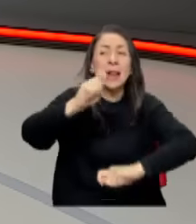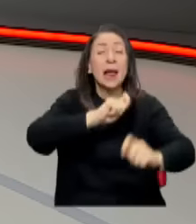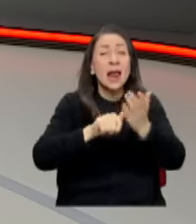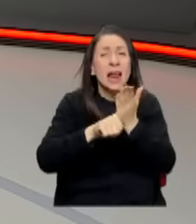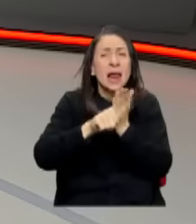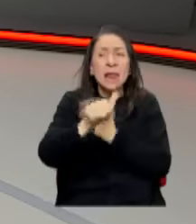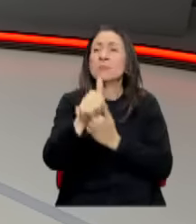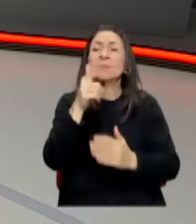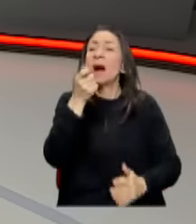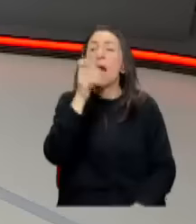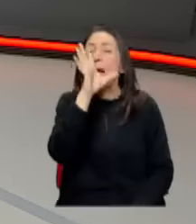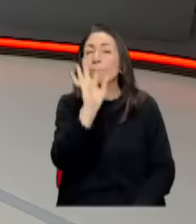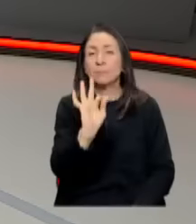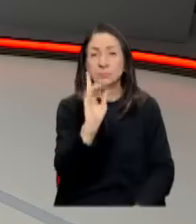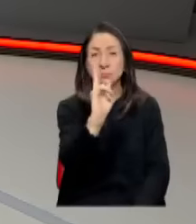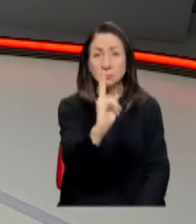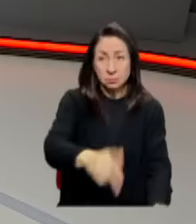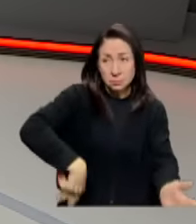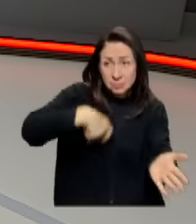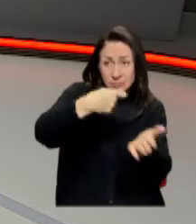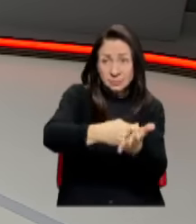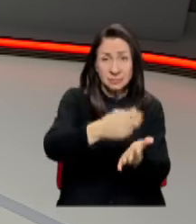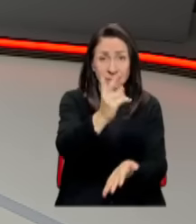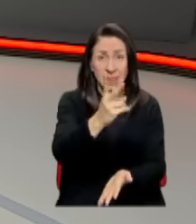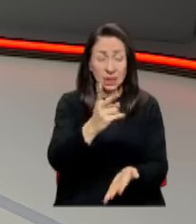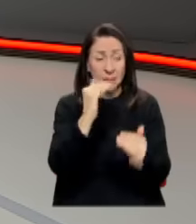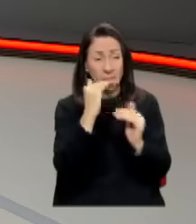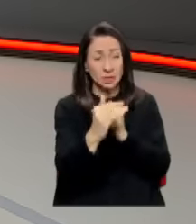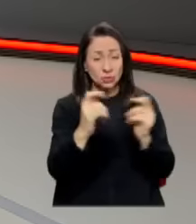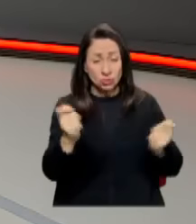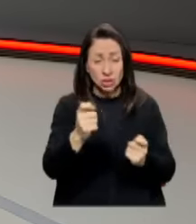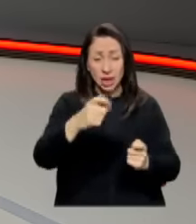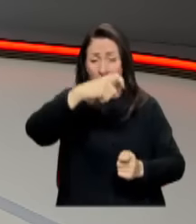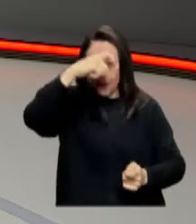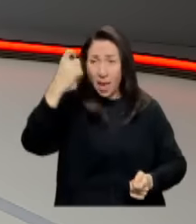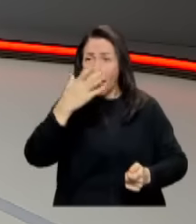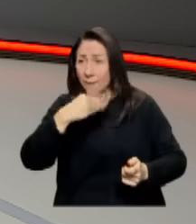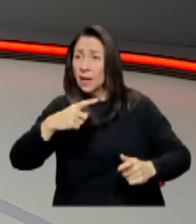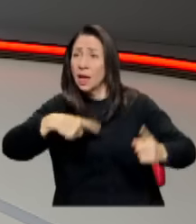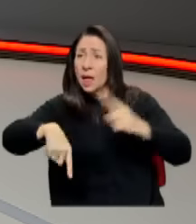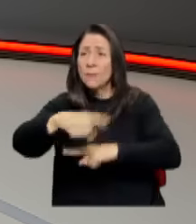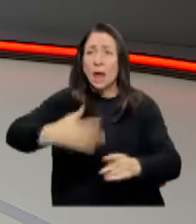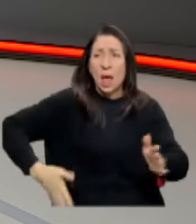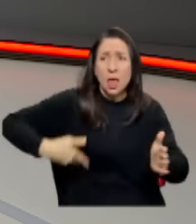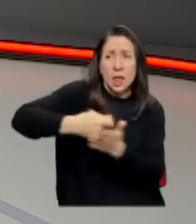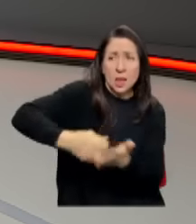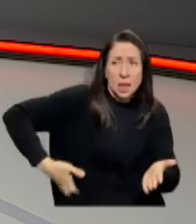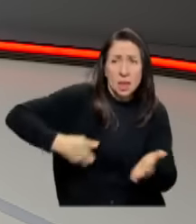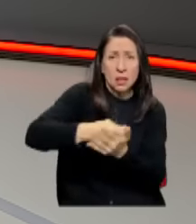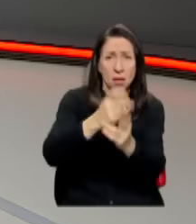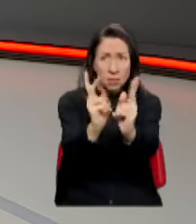için para sizin cebinizden çıkıyor. Bu ülkenin insanların, milletinin, çalışanlarının cebinden çıkıyor.